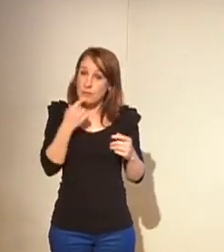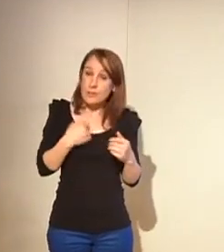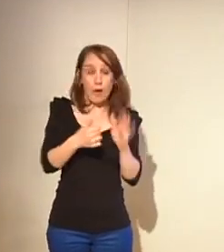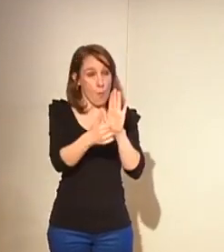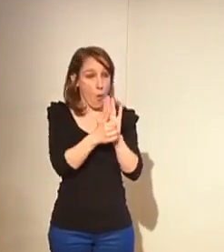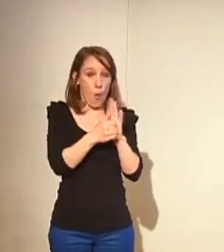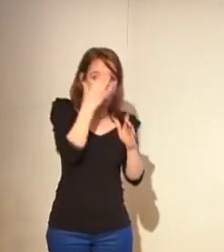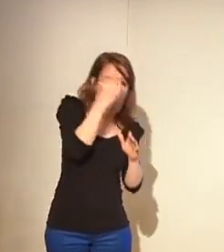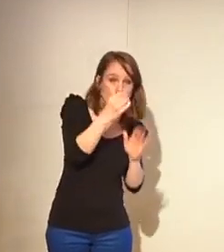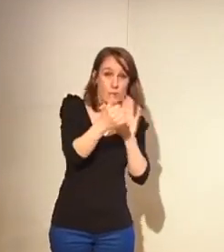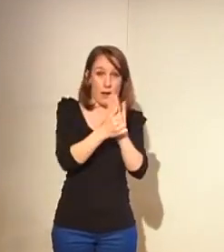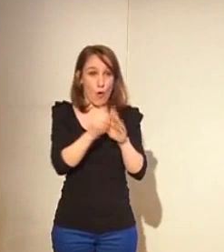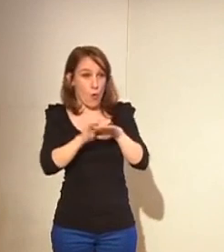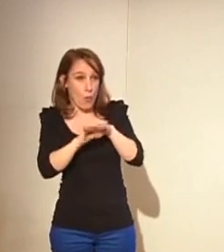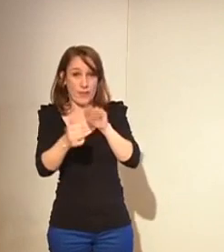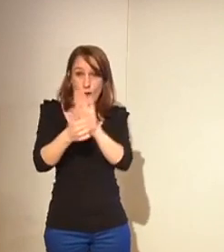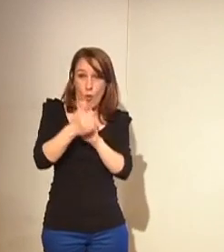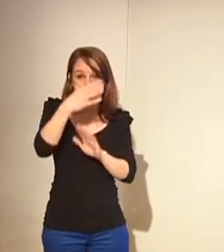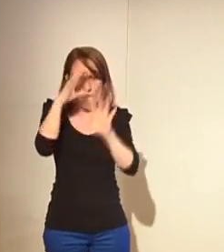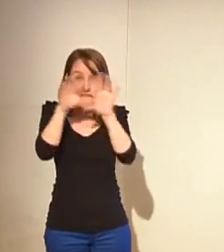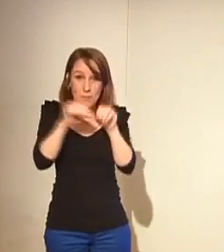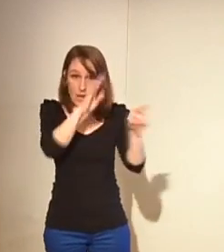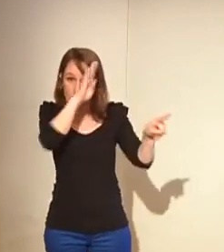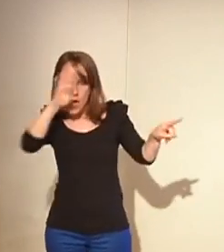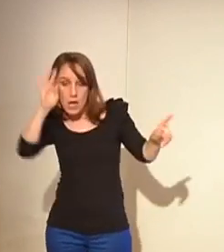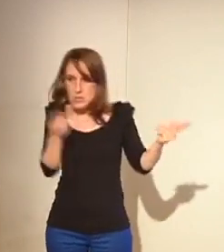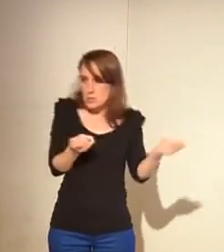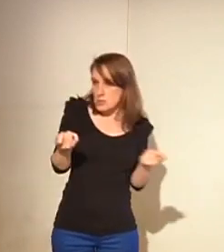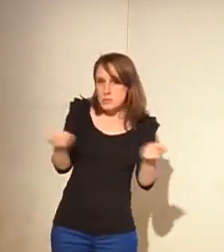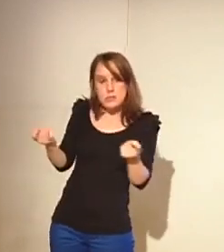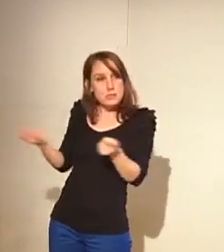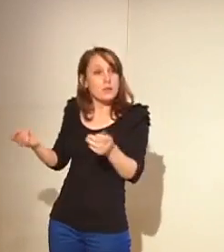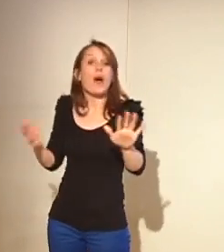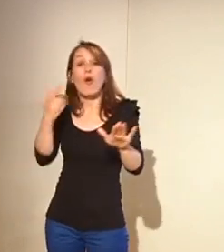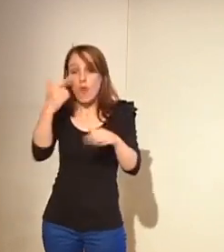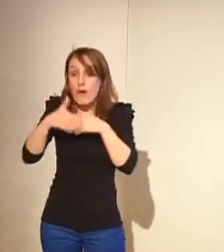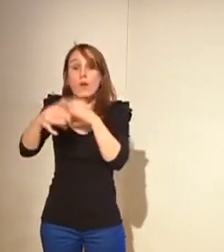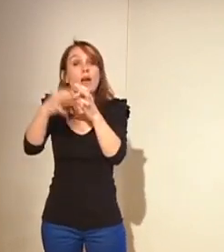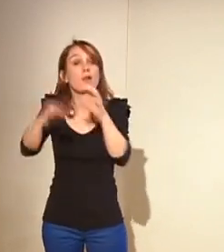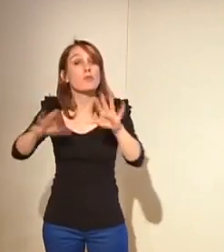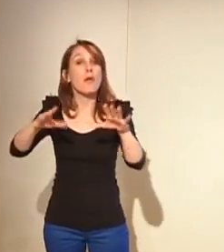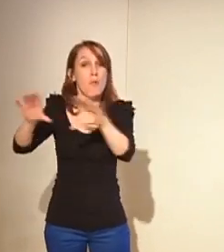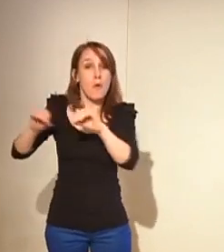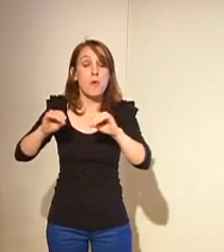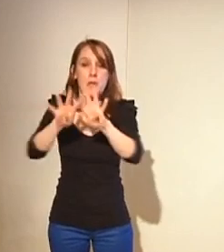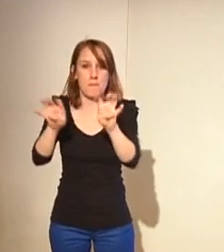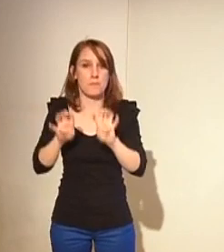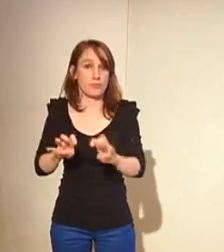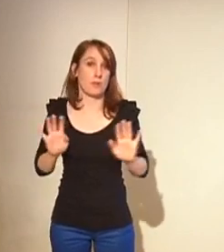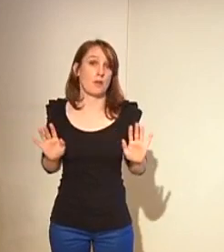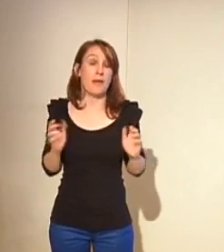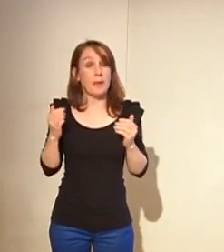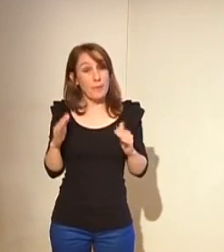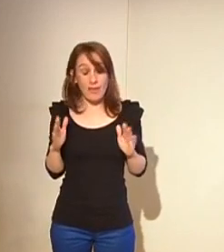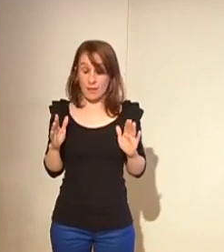familiale et ça c'est une réalité c'est une réalité vous voulez bien laaner on verra réduire